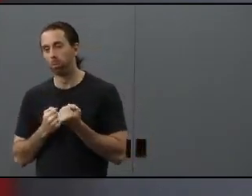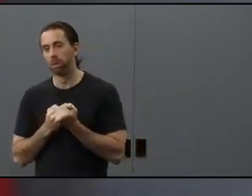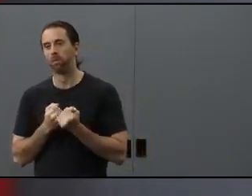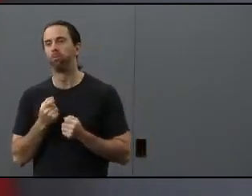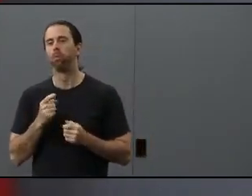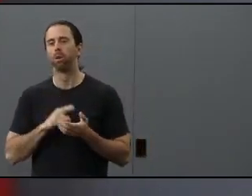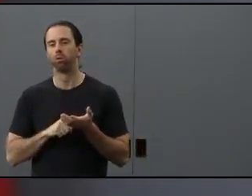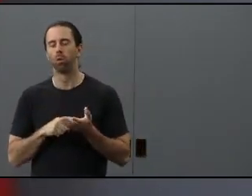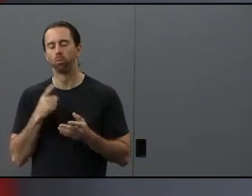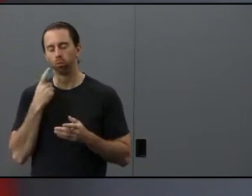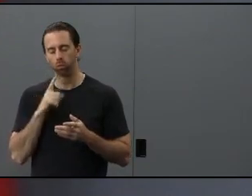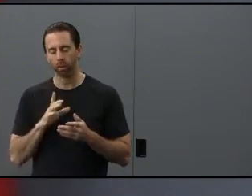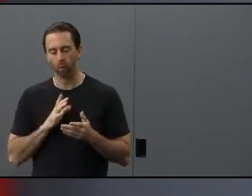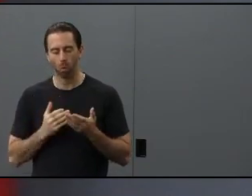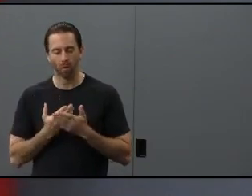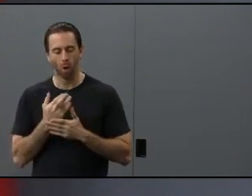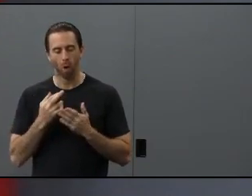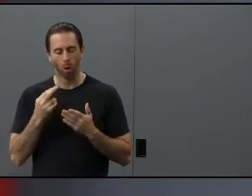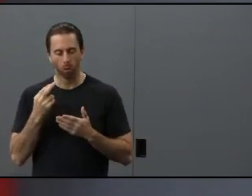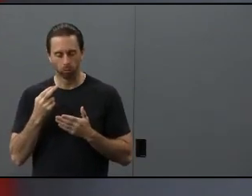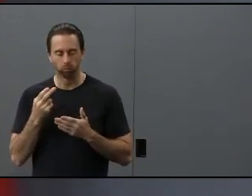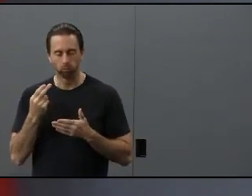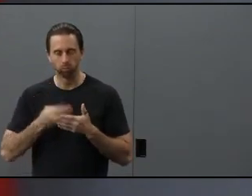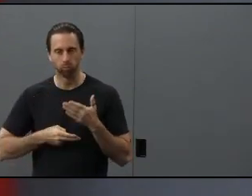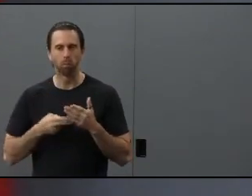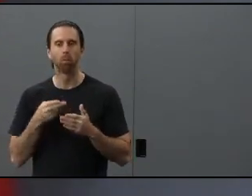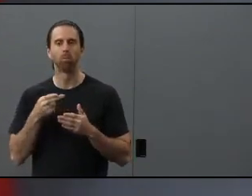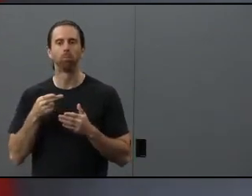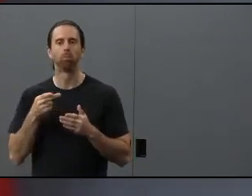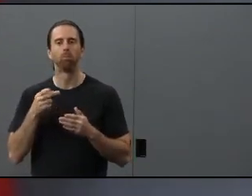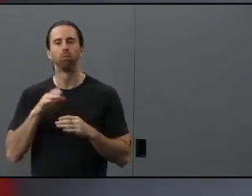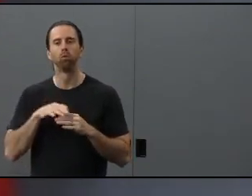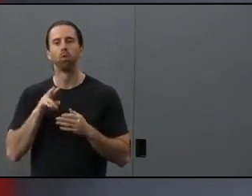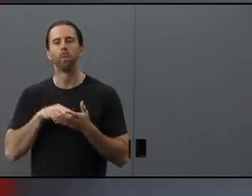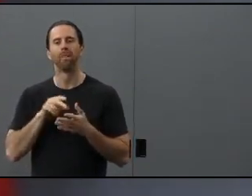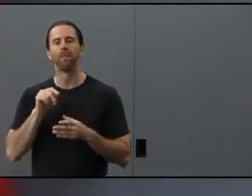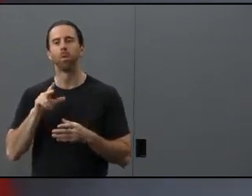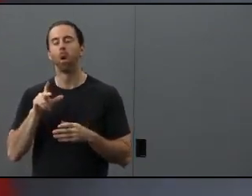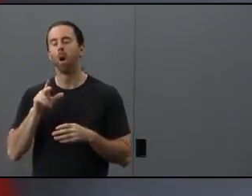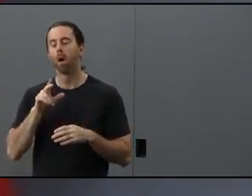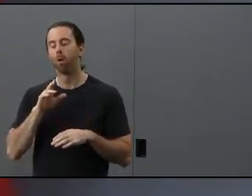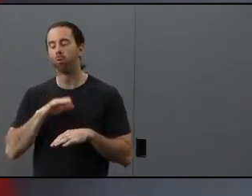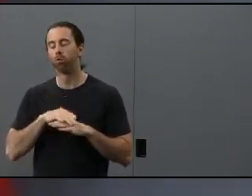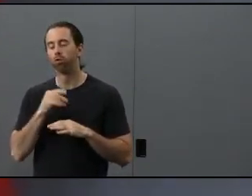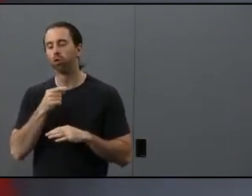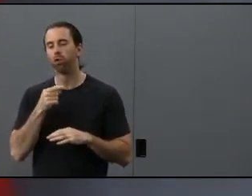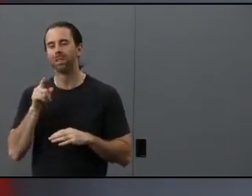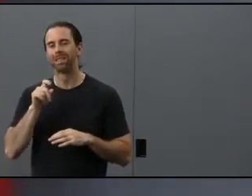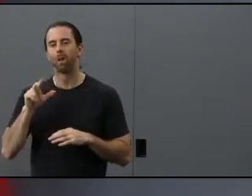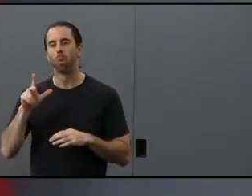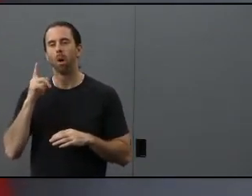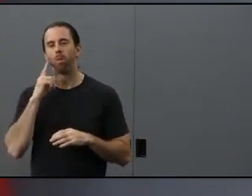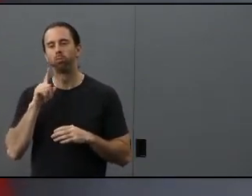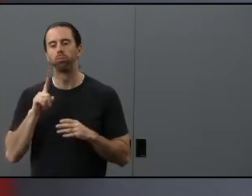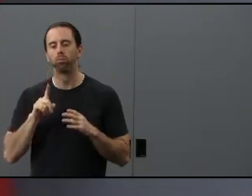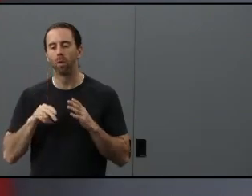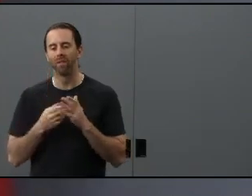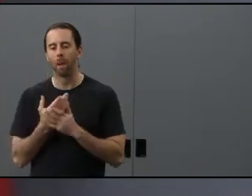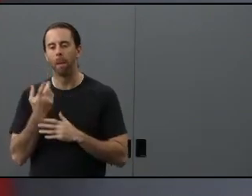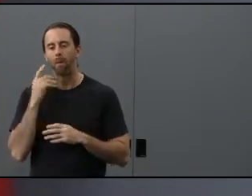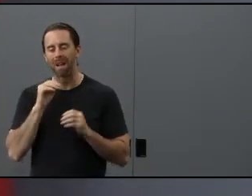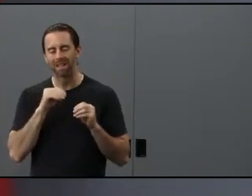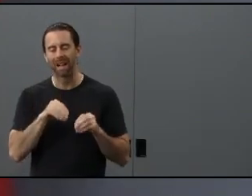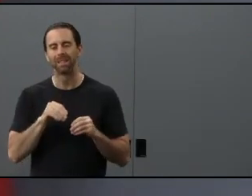d'exercer le droit de renouvellement du contrat 2023 gg13 pour le service d'aménagement d'installation et